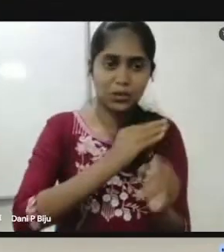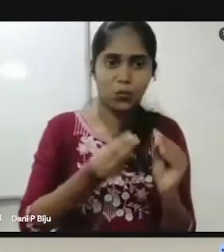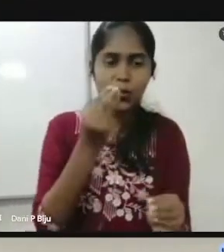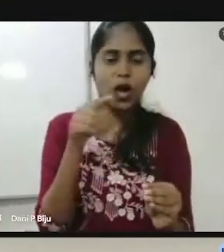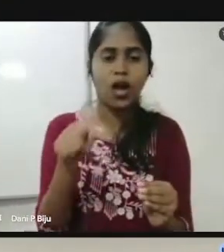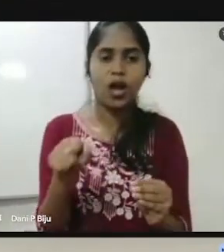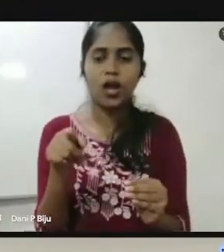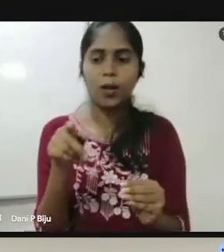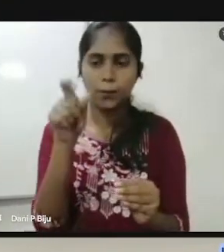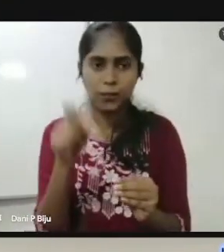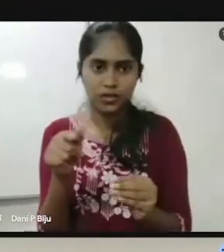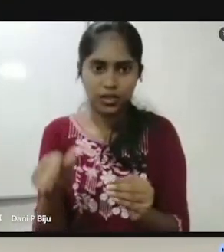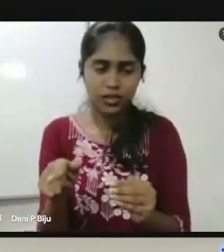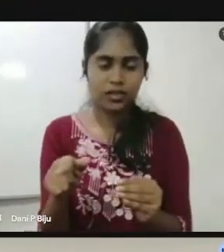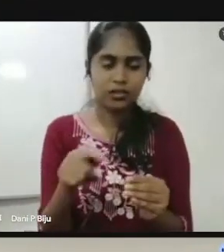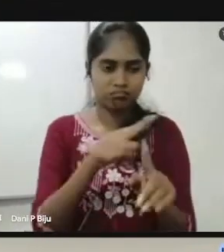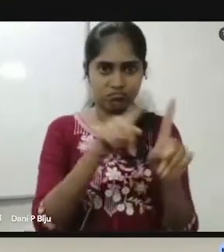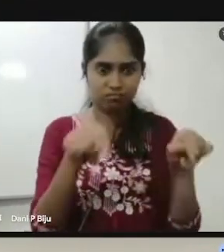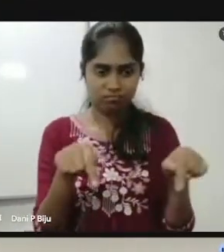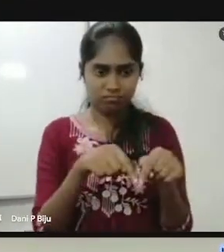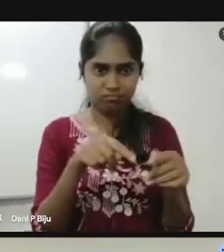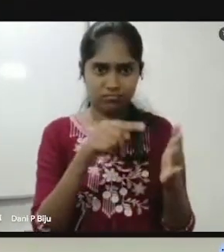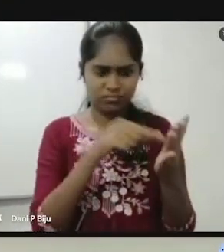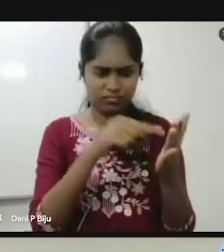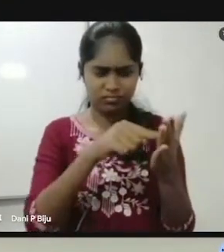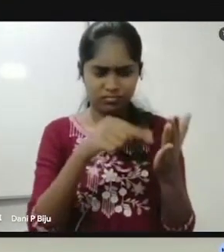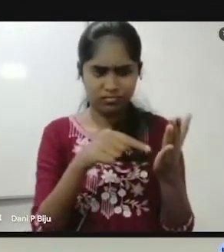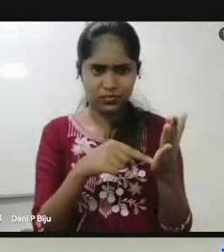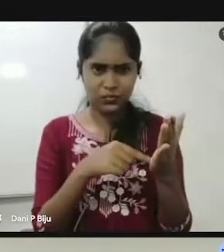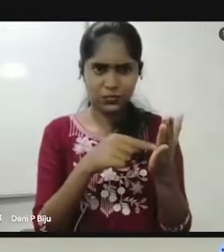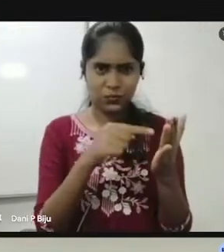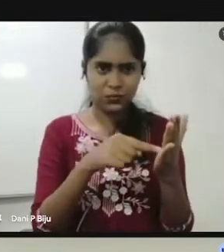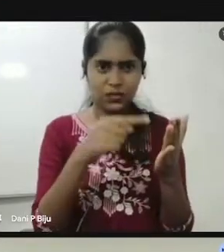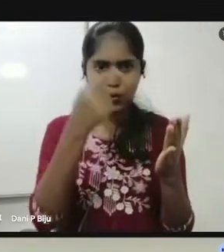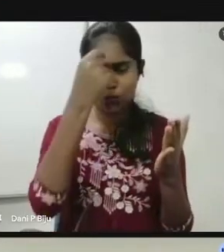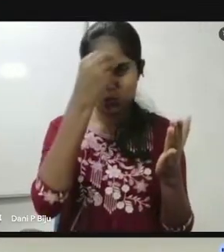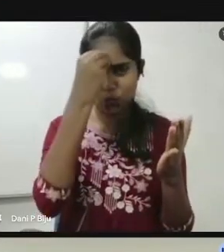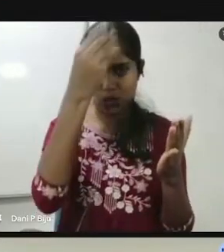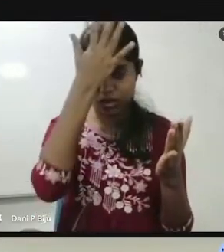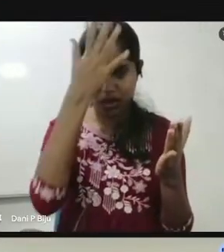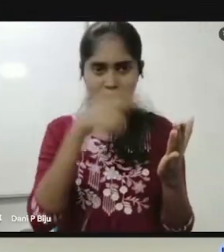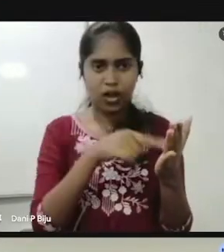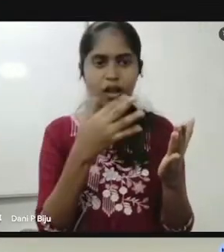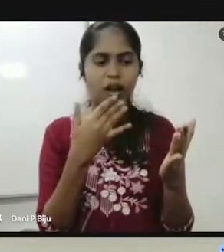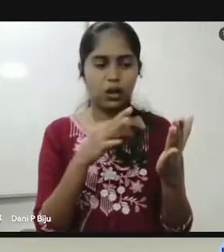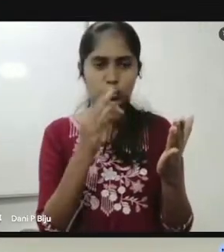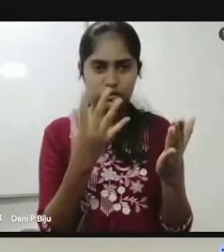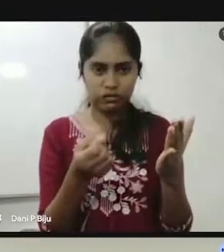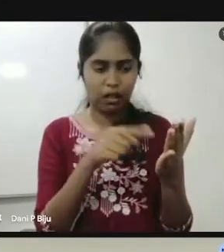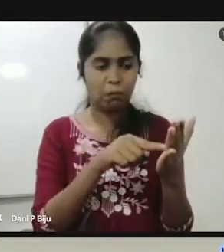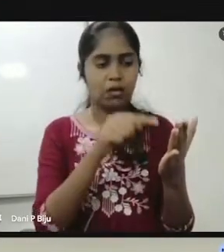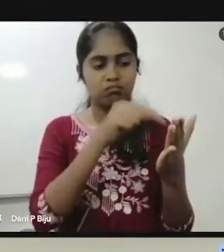ചോദിച്ച് എടുക്കുന്നതാണ്. അവന് പേർപ്പിൾ കളറിൽ പെയിന്റ് ചെയ്യണം എന്നായിരുന്നു അവൻ ചോദിച്ചത്. അപ്പൊ അതാണ് ആ കുട്ടി സെന്റൻസസ് മാർഗം മാക്സ്